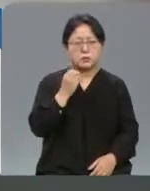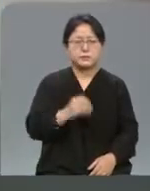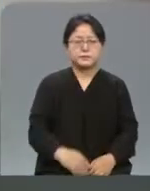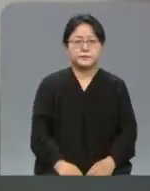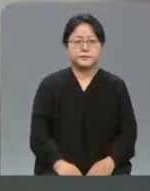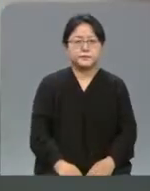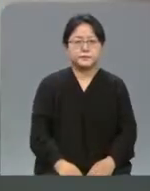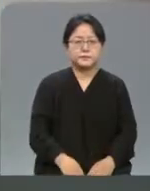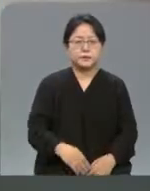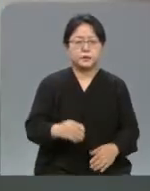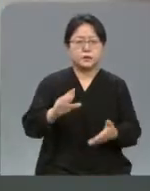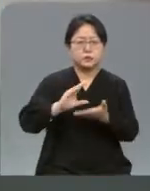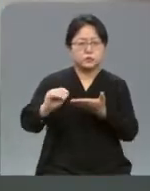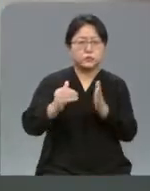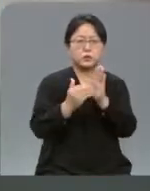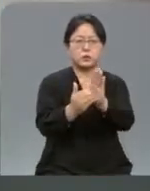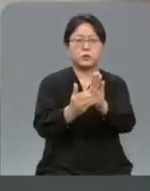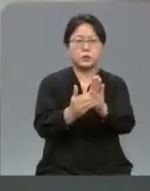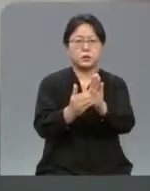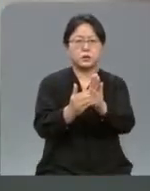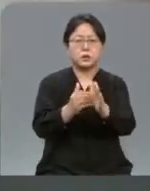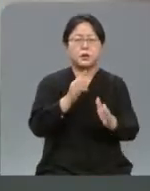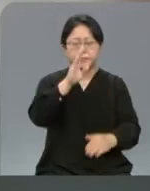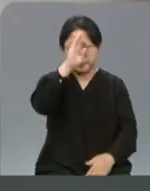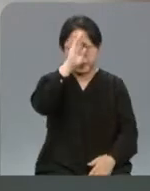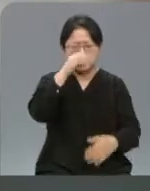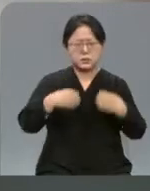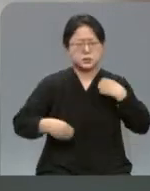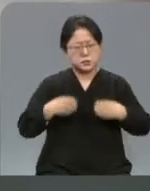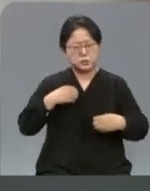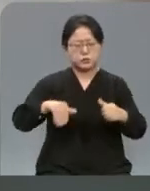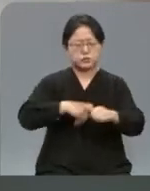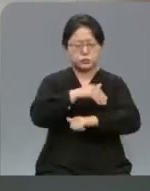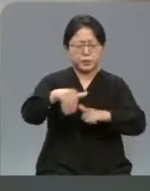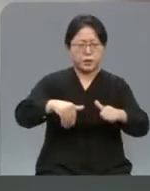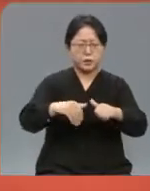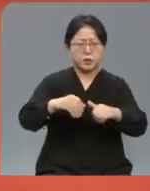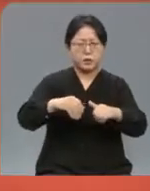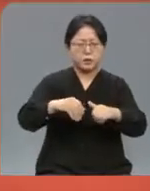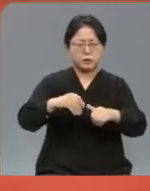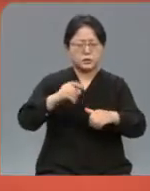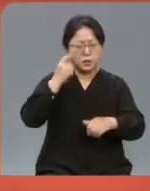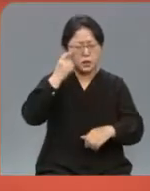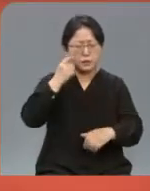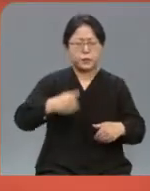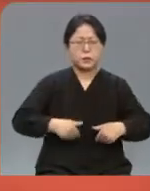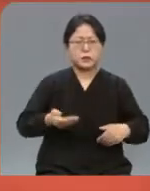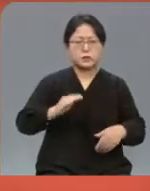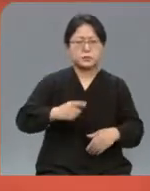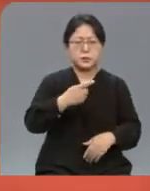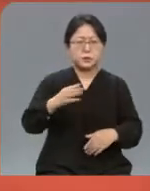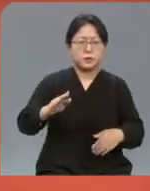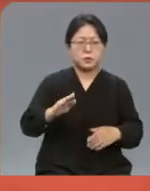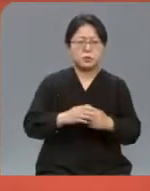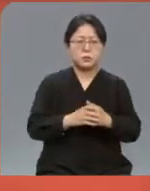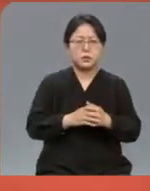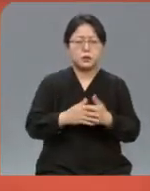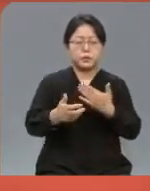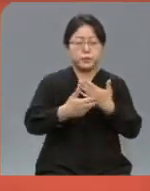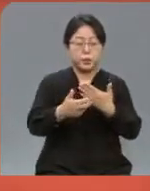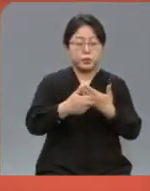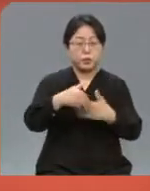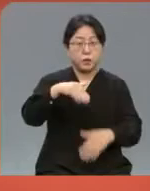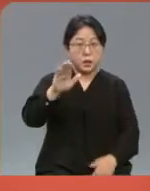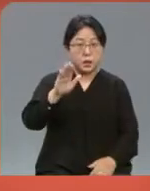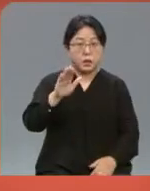출동 을 거부 하려면 병력이나 증산 기변 상황을 종합적으로 봐야 하지만 소방 상황실 직원은 병원 갈 지